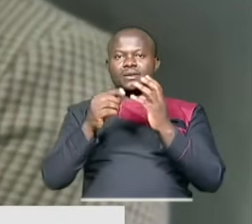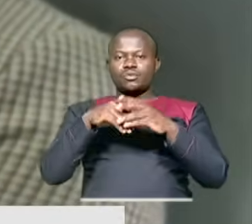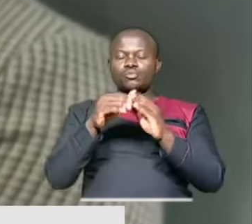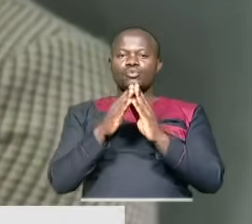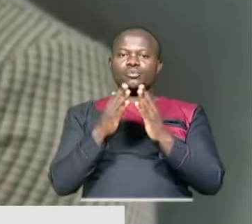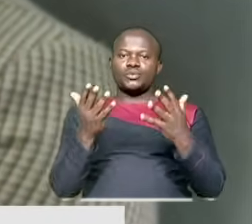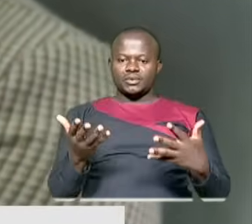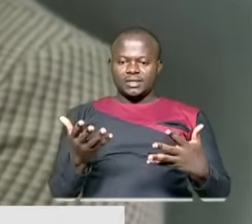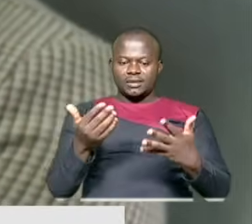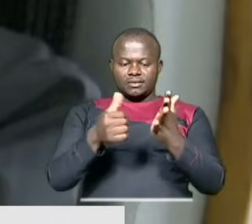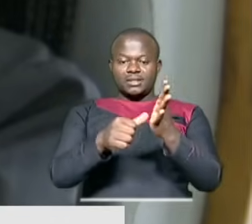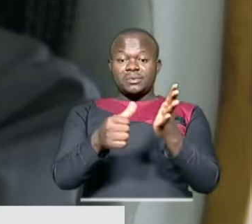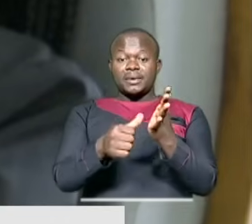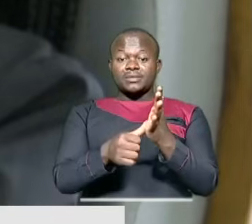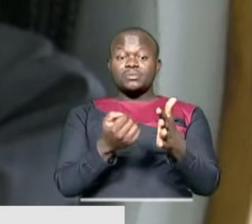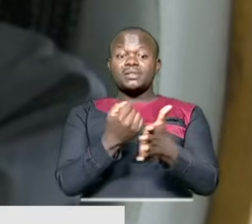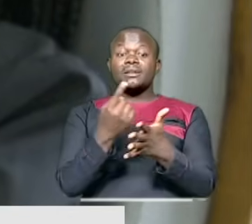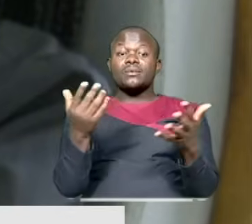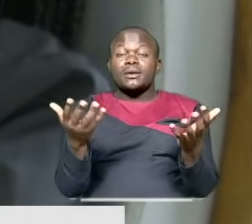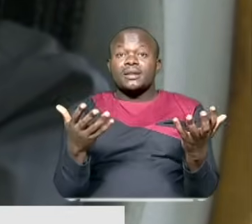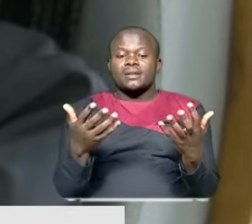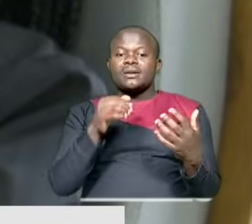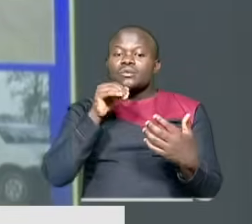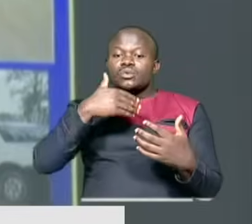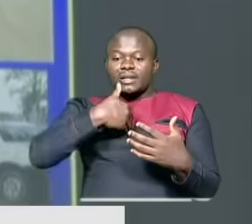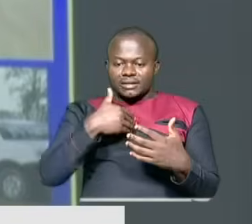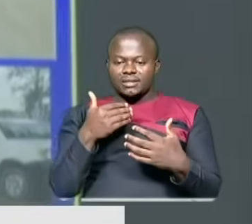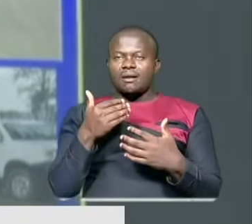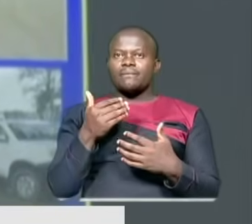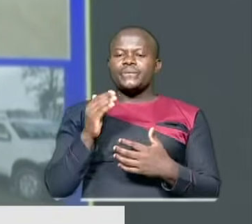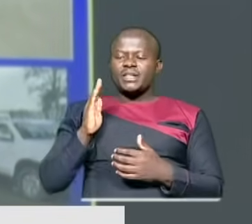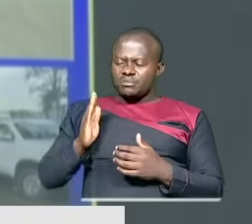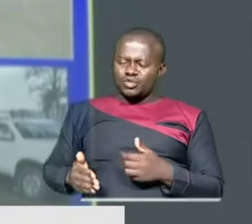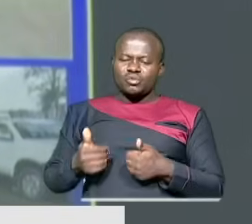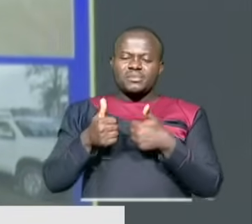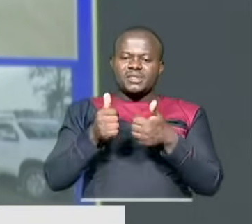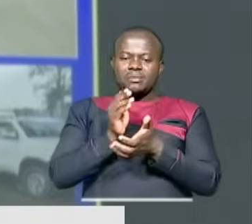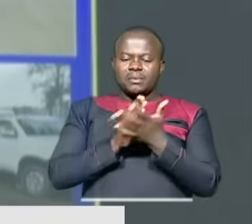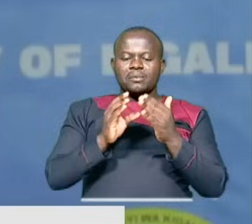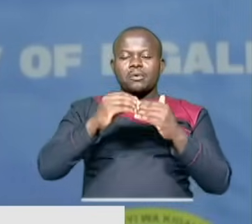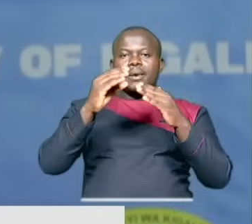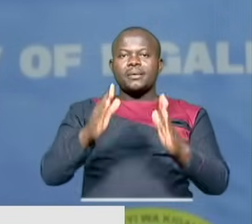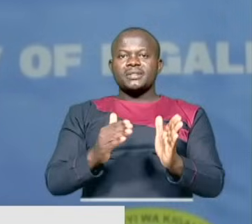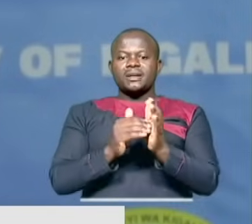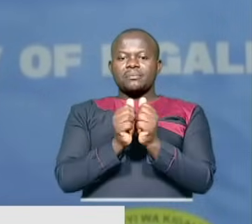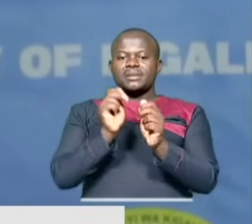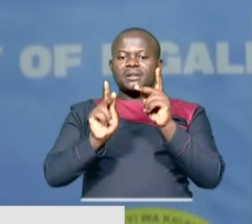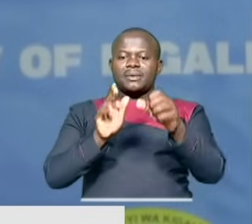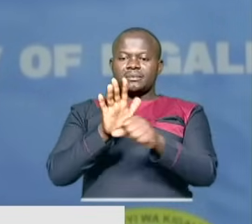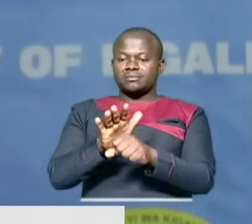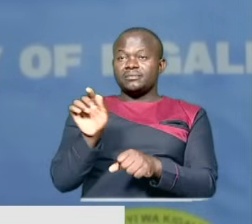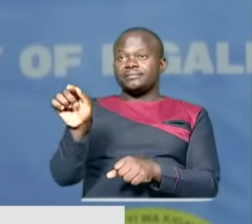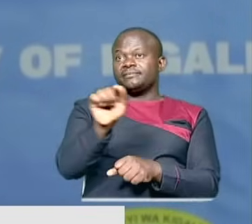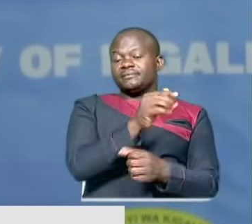mujyi. Ni ibibazo ngo biterwa ahanini no kutagira ubwangamugayo muri bamwe mu bayobozi ndetse n'abaturage,